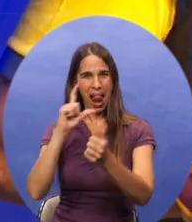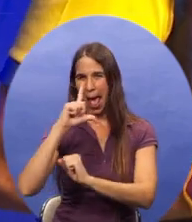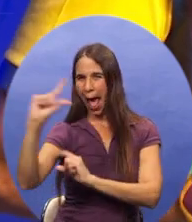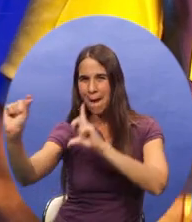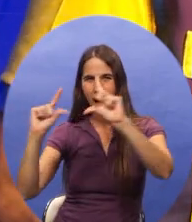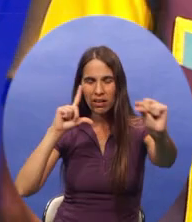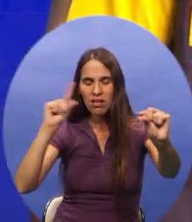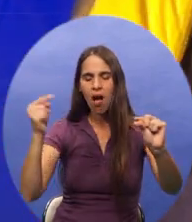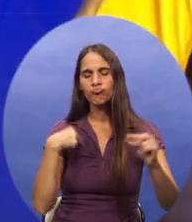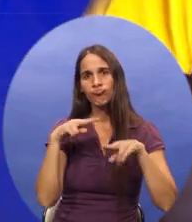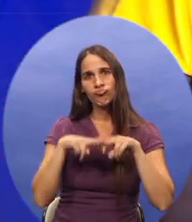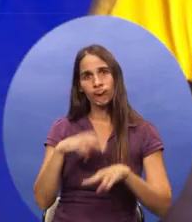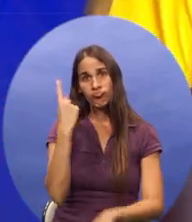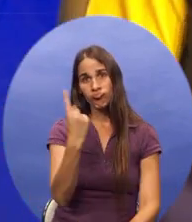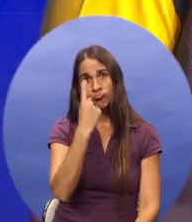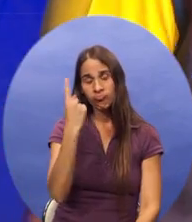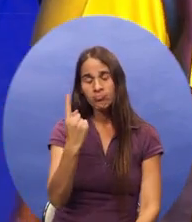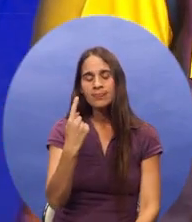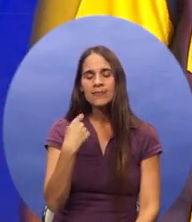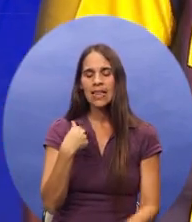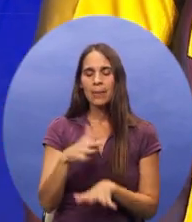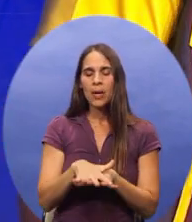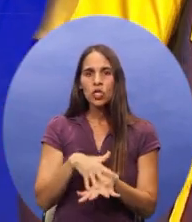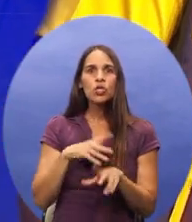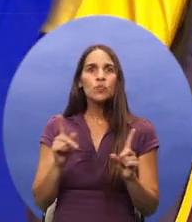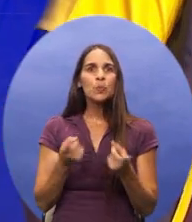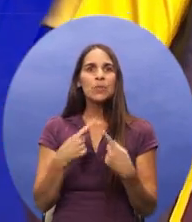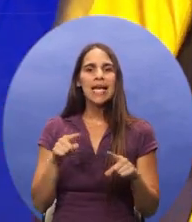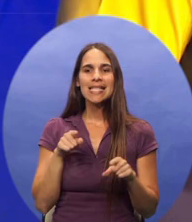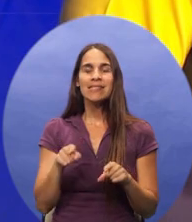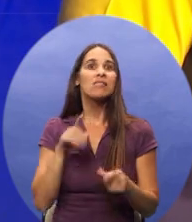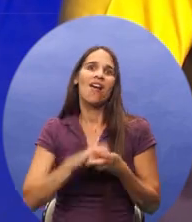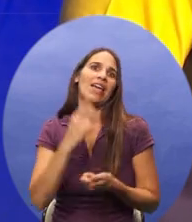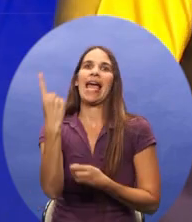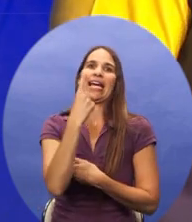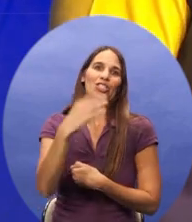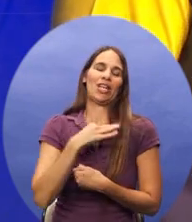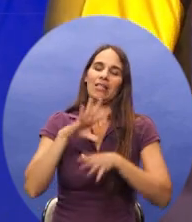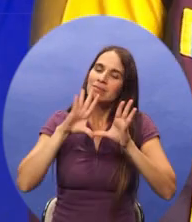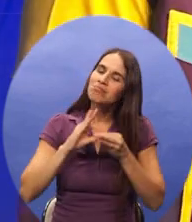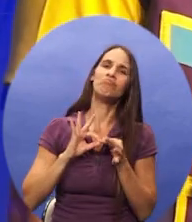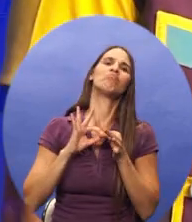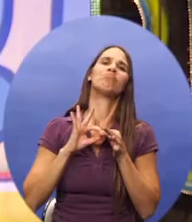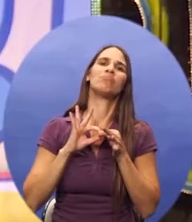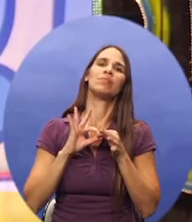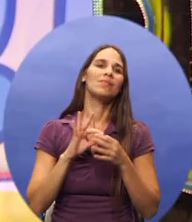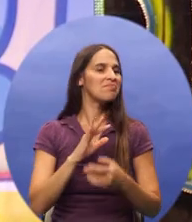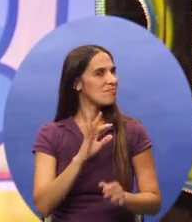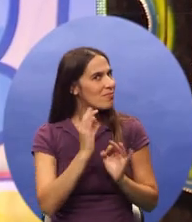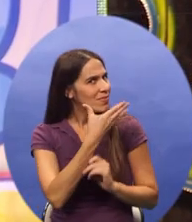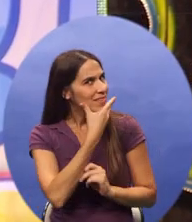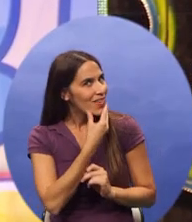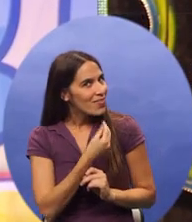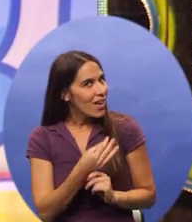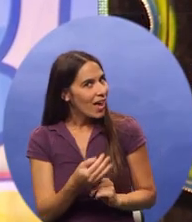כשהקהל הולך הביתה ואני נשאר לבד, אז אני מרגיש שהמוזיקה היא החברה היחידה שנשארת איתי. זה